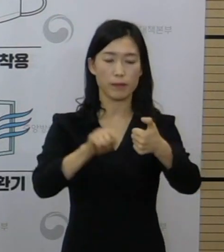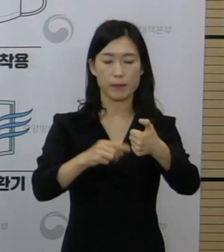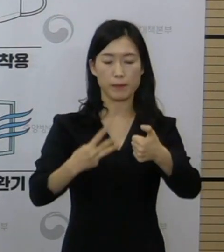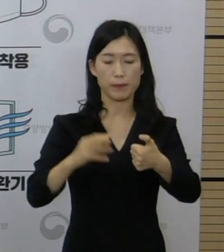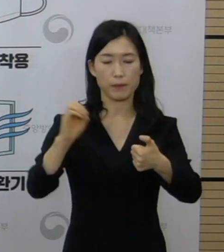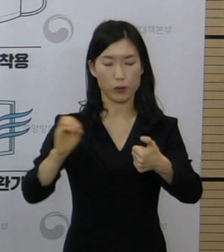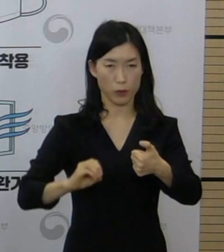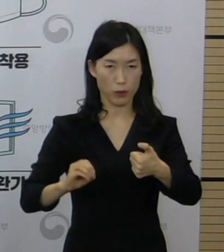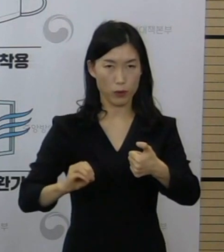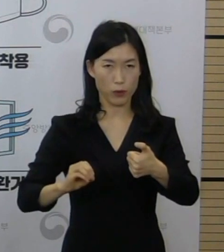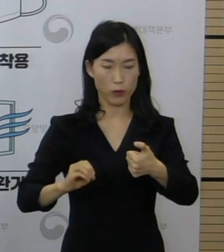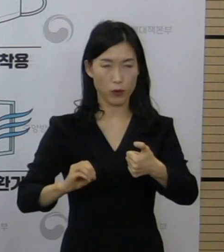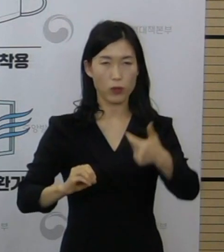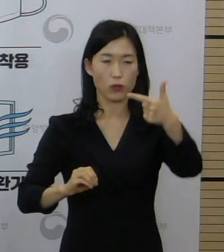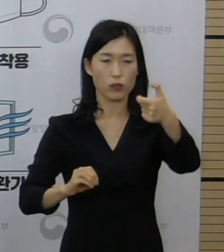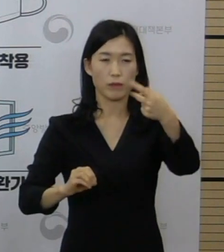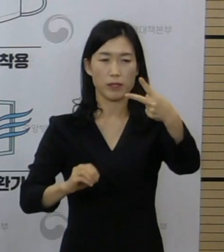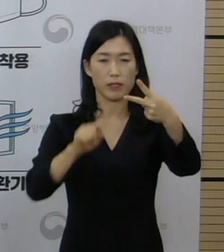50.3%에서